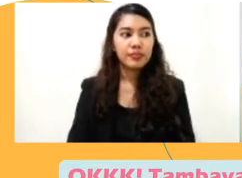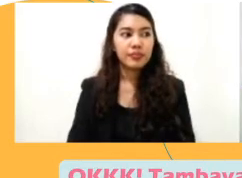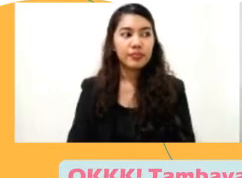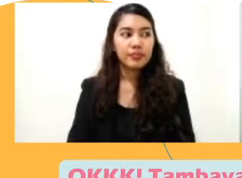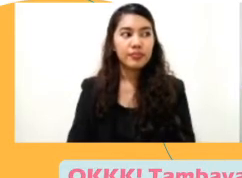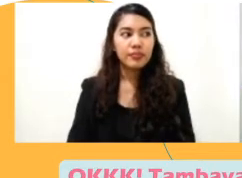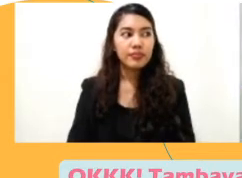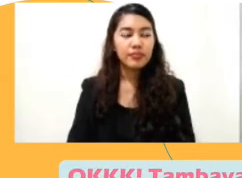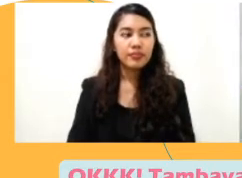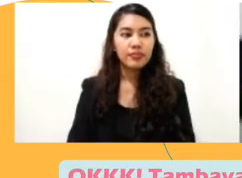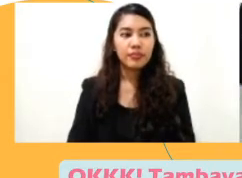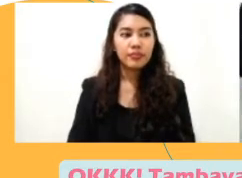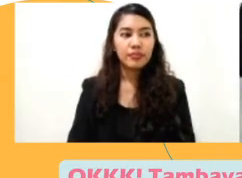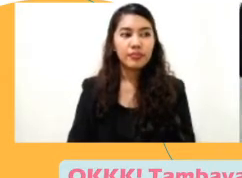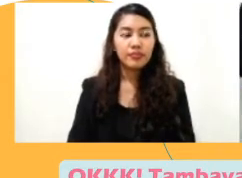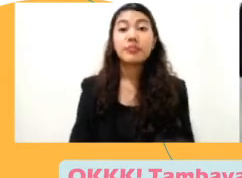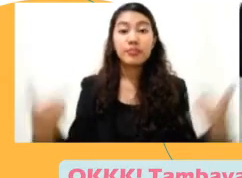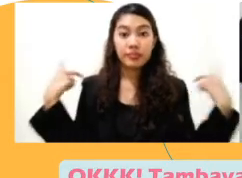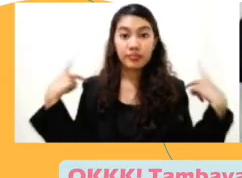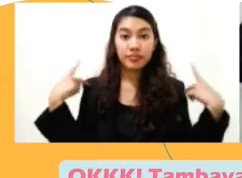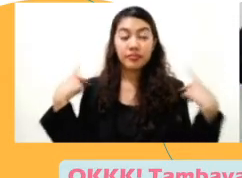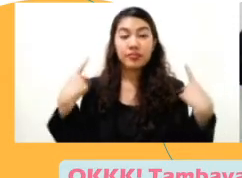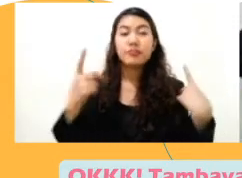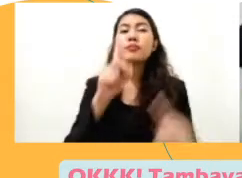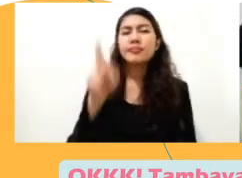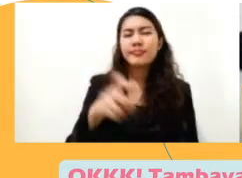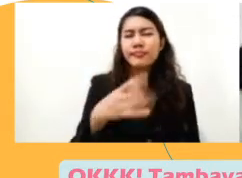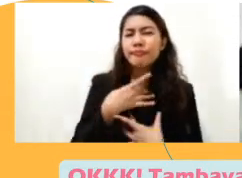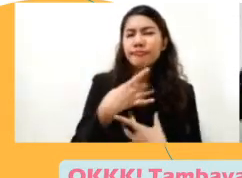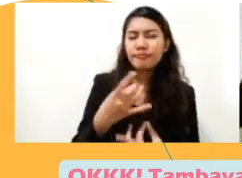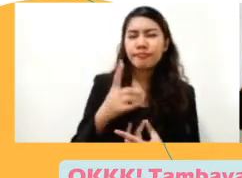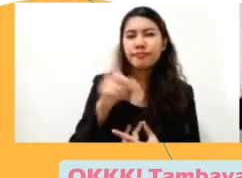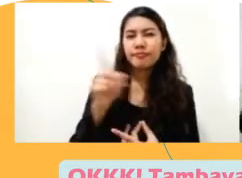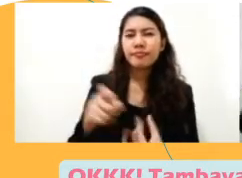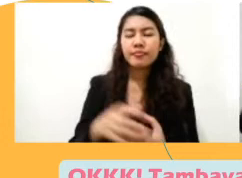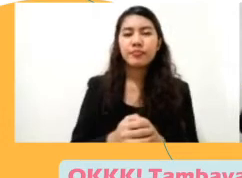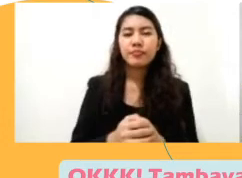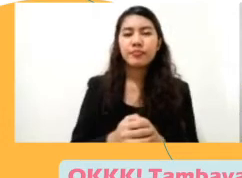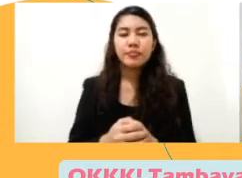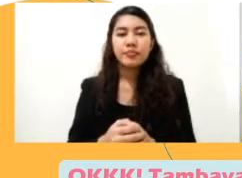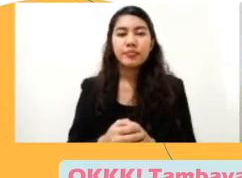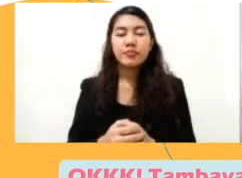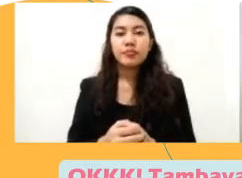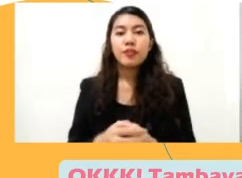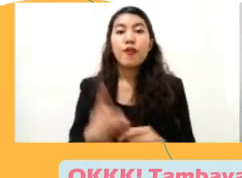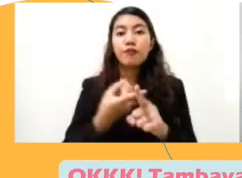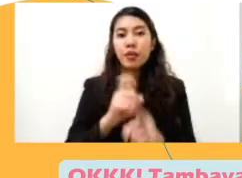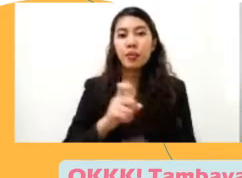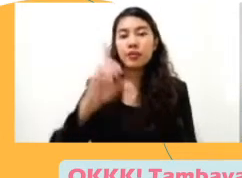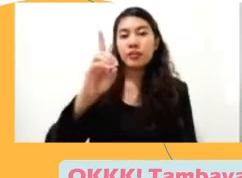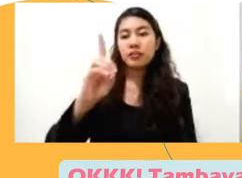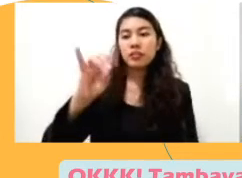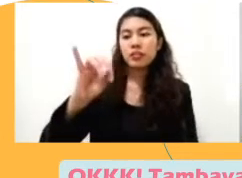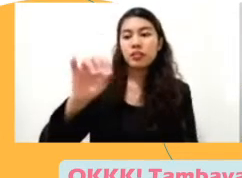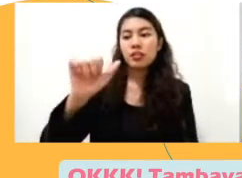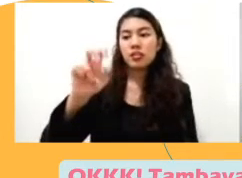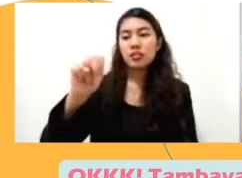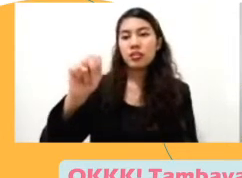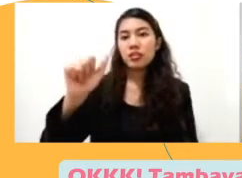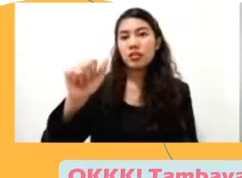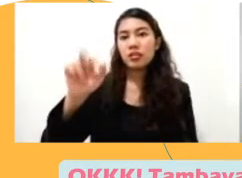Ayan, meron pong interesting question dito na maaari nating mabigyan ng advice mula po kay Diana Rose Luz